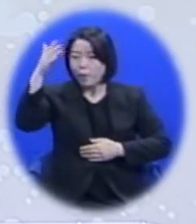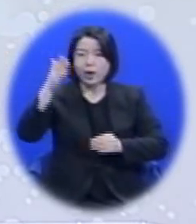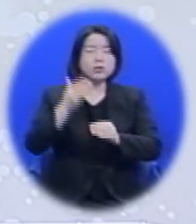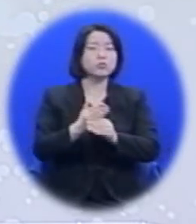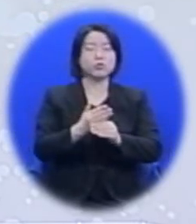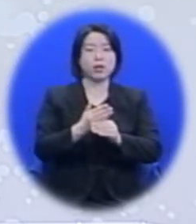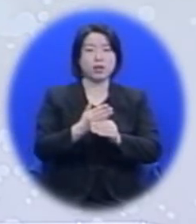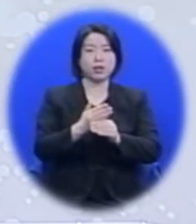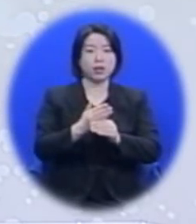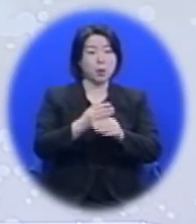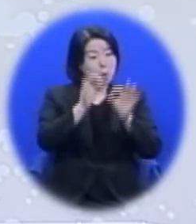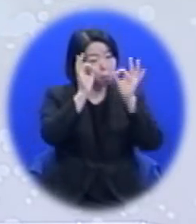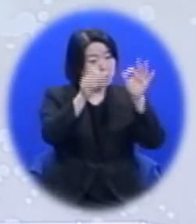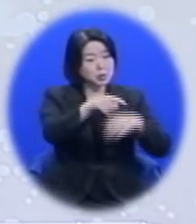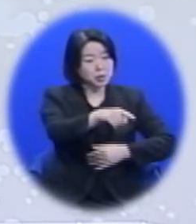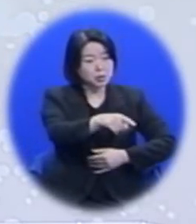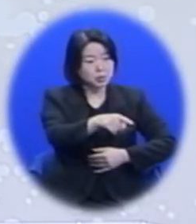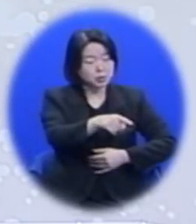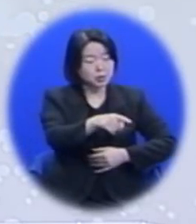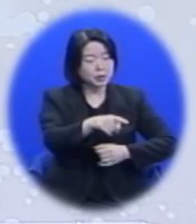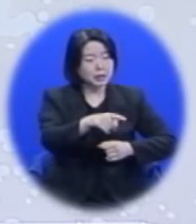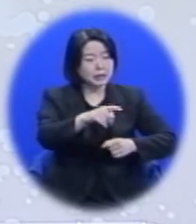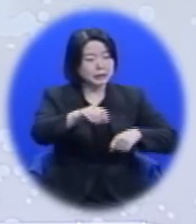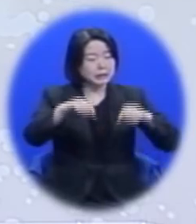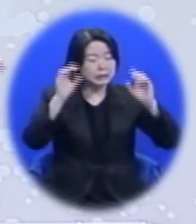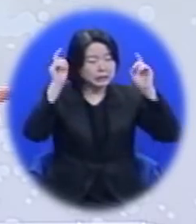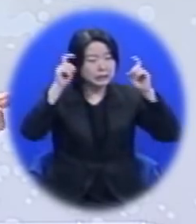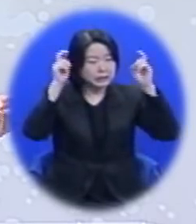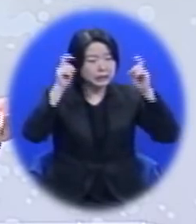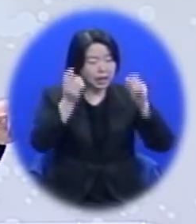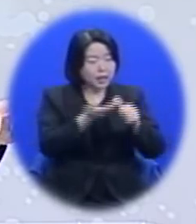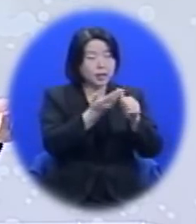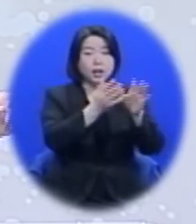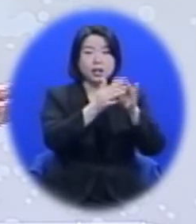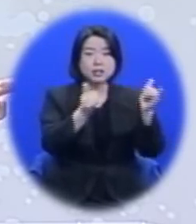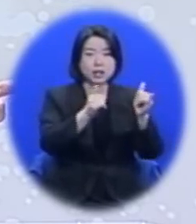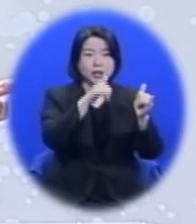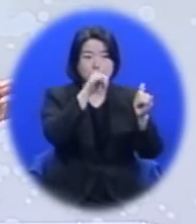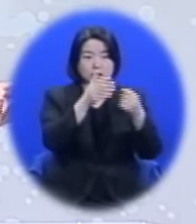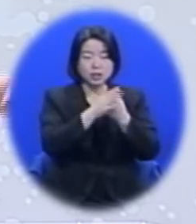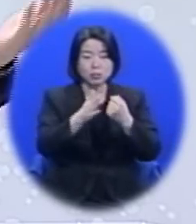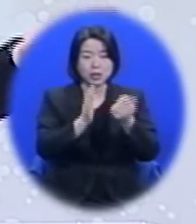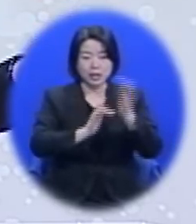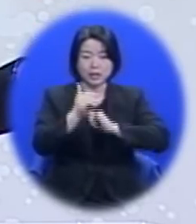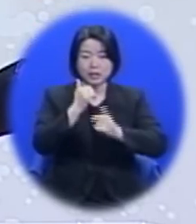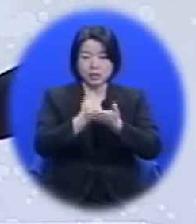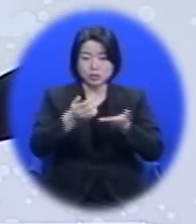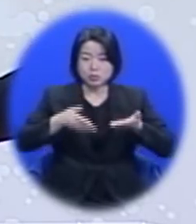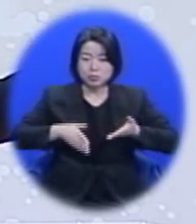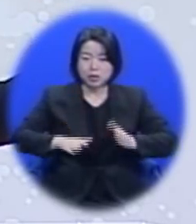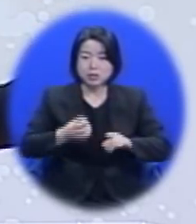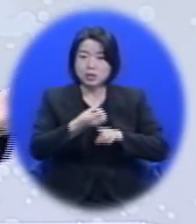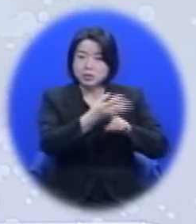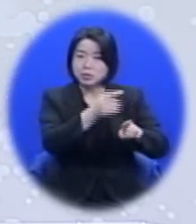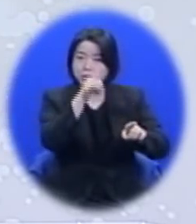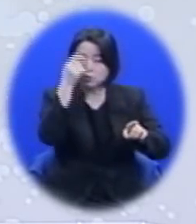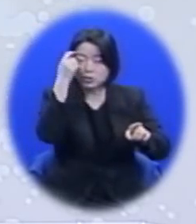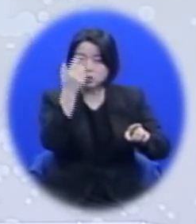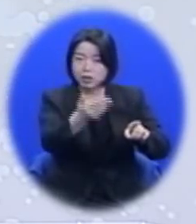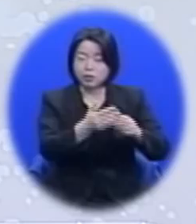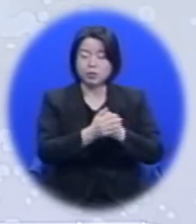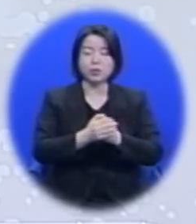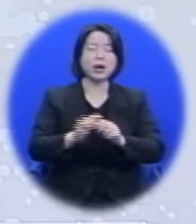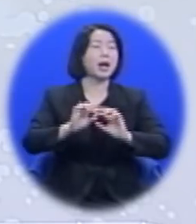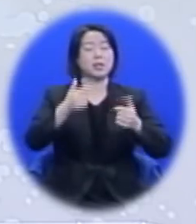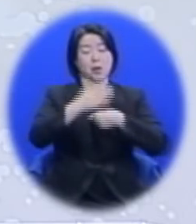그냥 보니까 목동들이 있어서 목동들에게 예수님의 탄생을 전해준 걸까요? 아니면